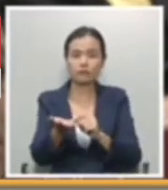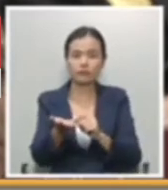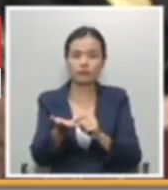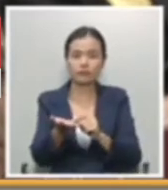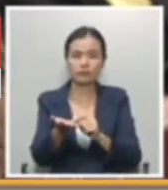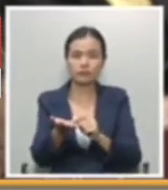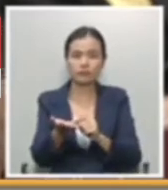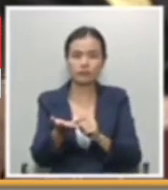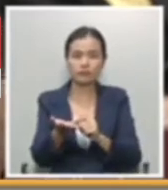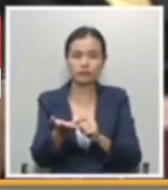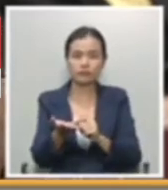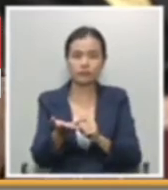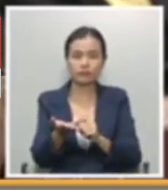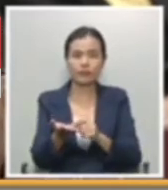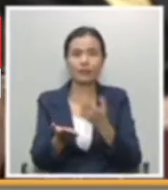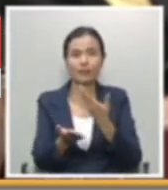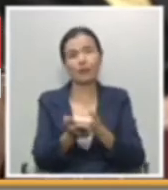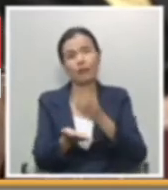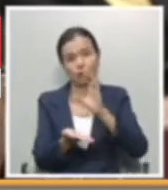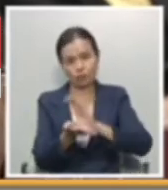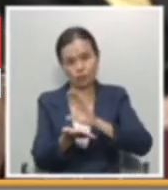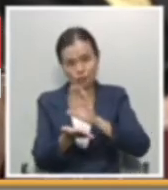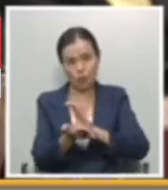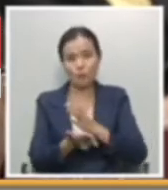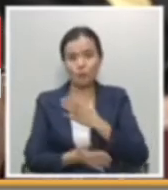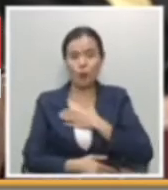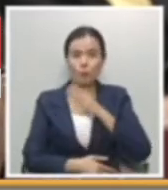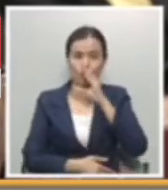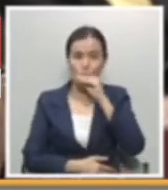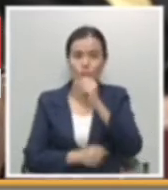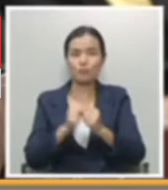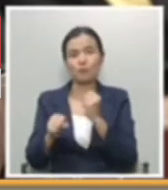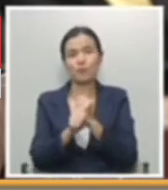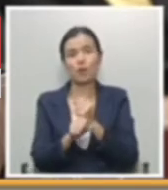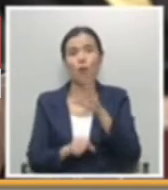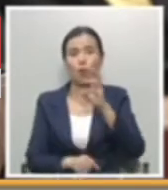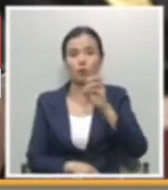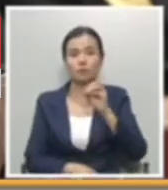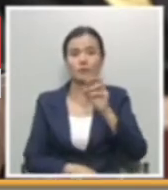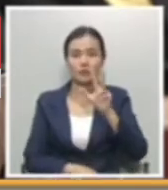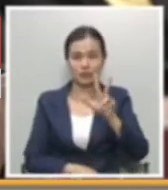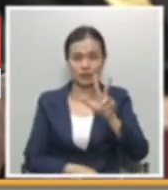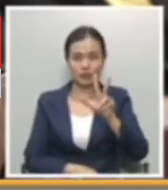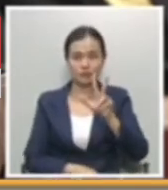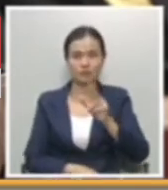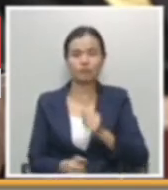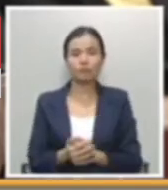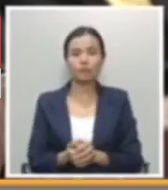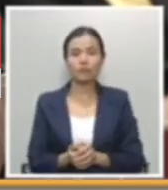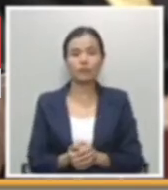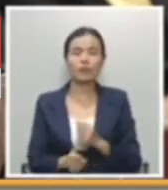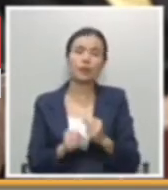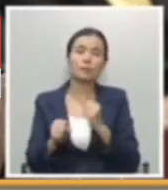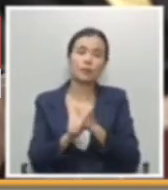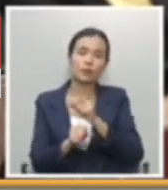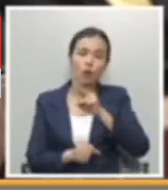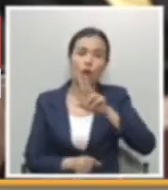ทั้งนี้ก็ประมาณที่ผมกล่าวคือ2563นี้2563